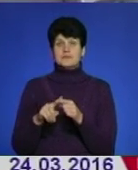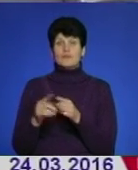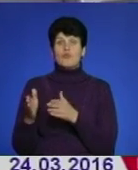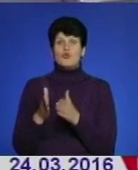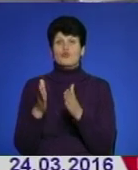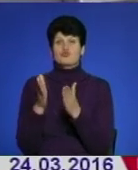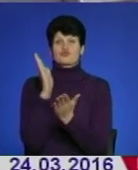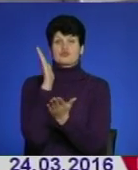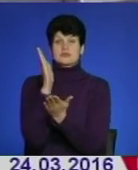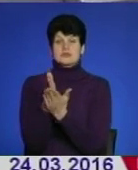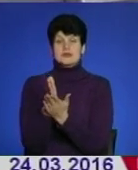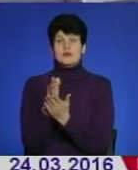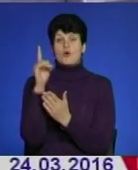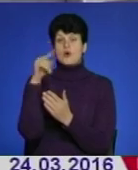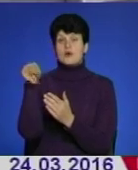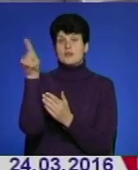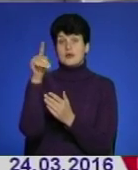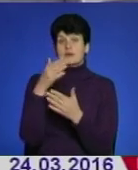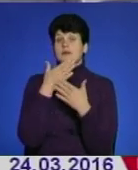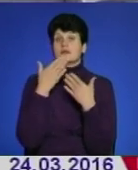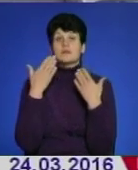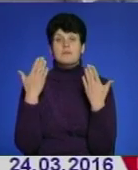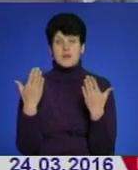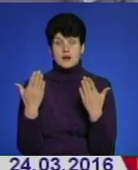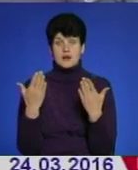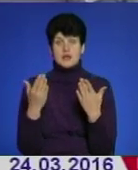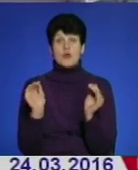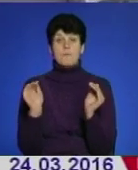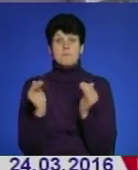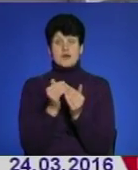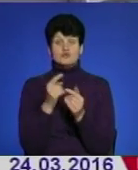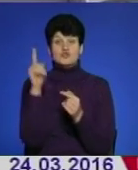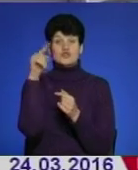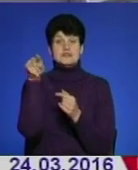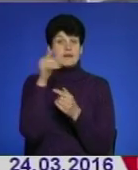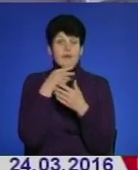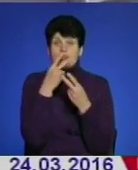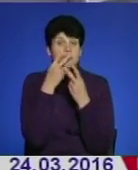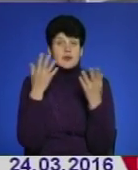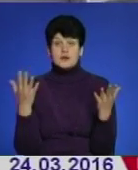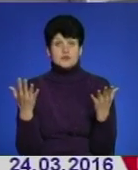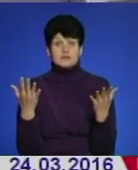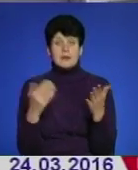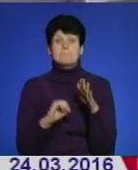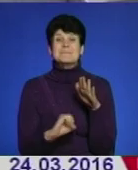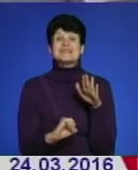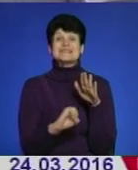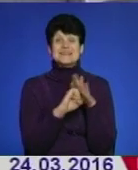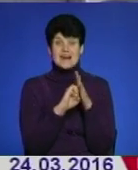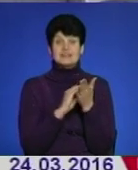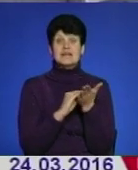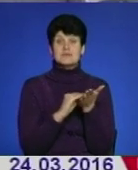По русі автомобіля знака ніякого не було. І обмежуючого знака я не бачу. І підстави для